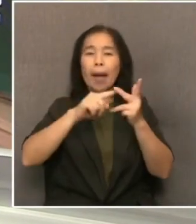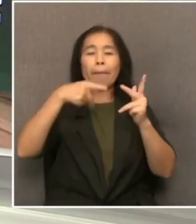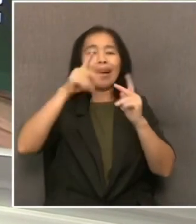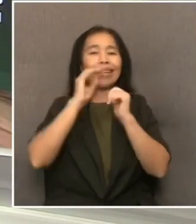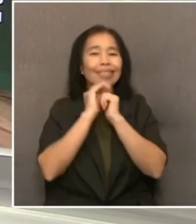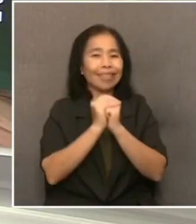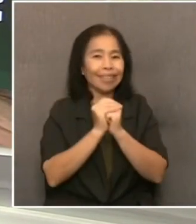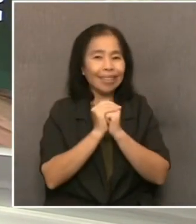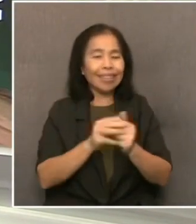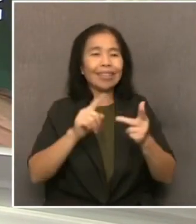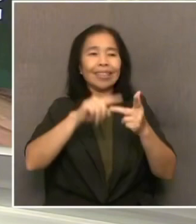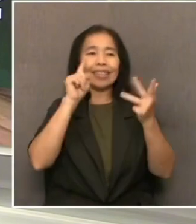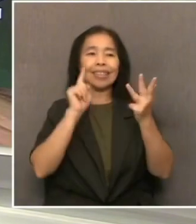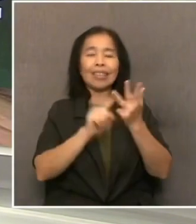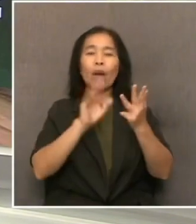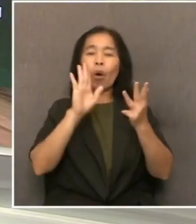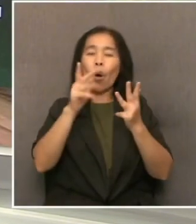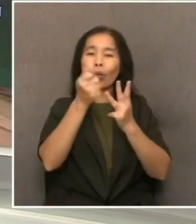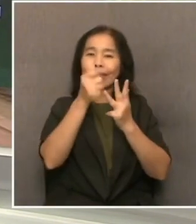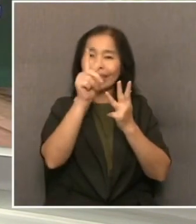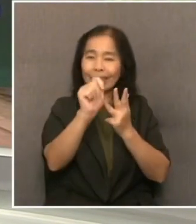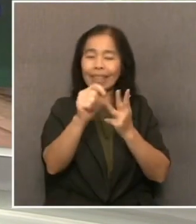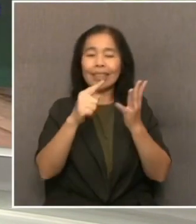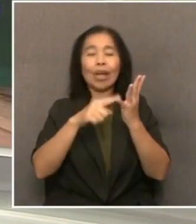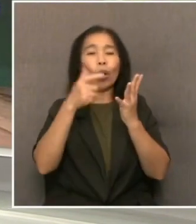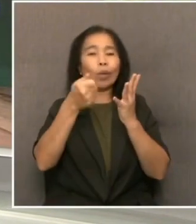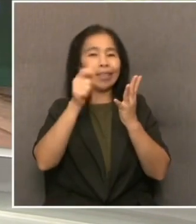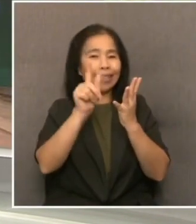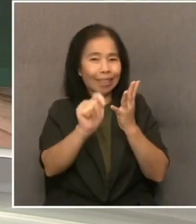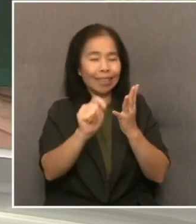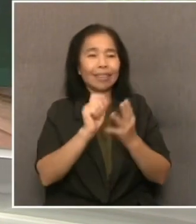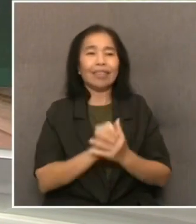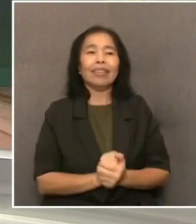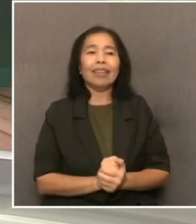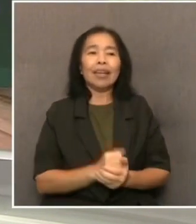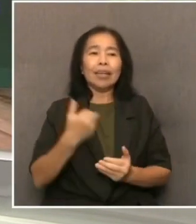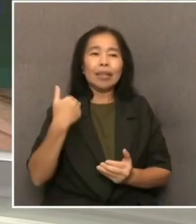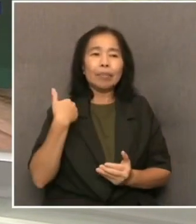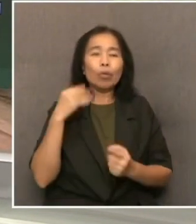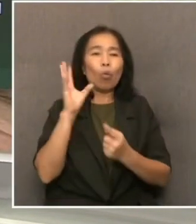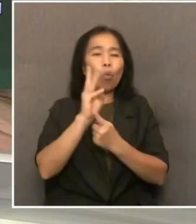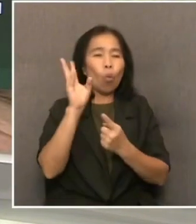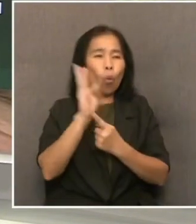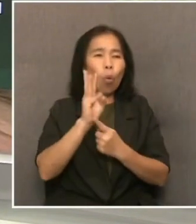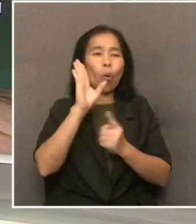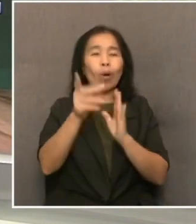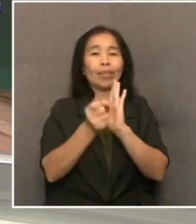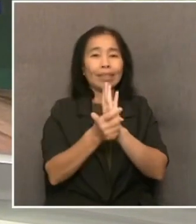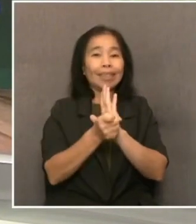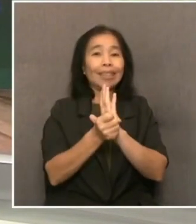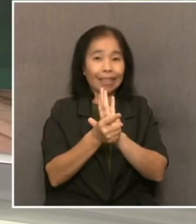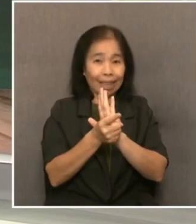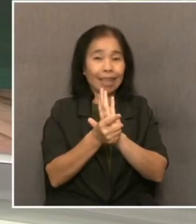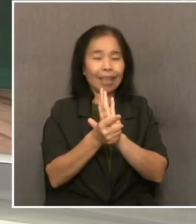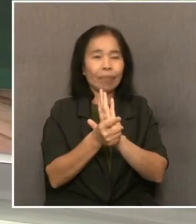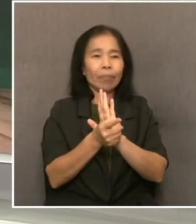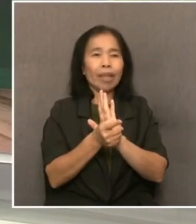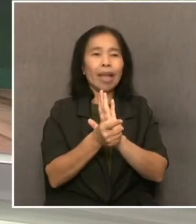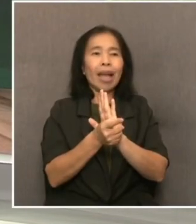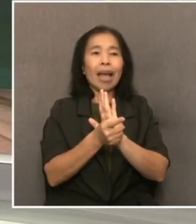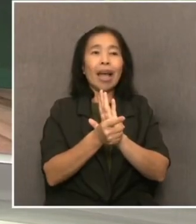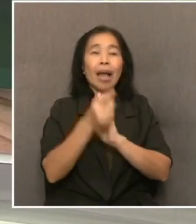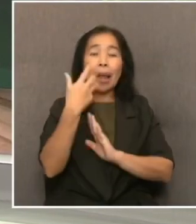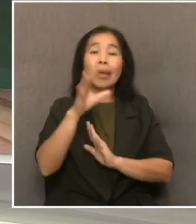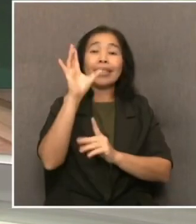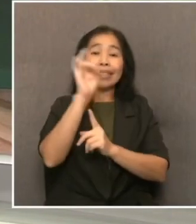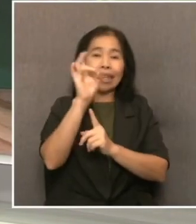หลงลับแลอุตรดิตถ์ลิ้นลับแลอุตรดิตถ์นะคะภูเขาฝ่ายศรีสะเกษเคยทานมั้ยคะสาลิกา